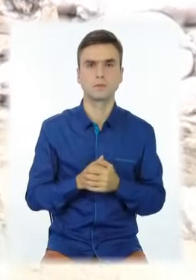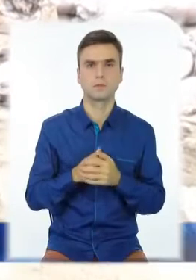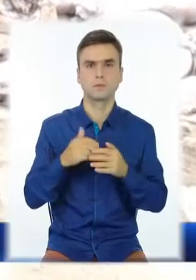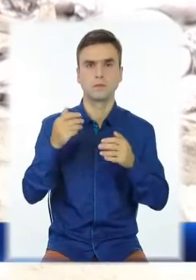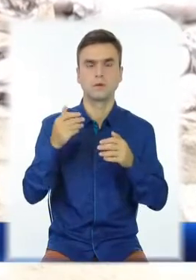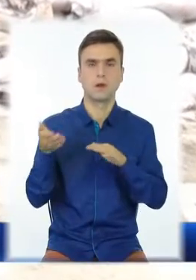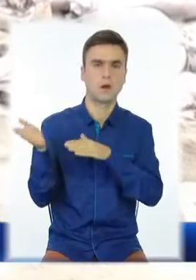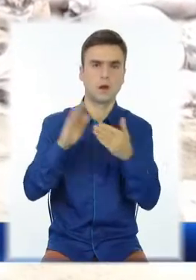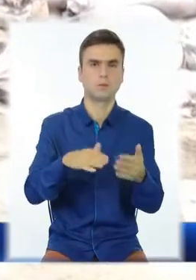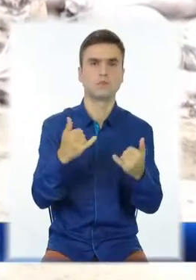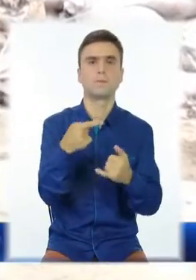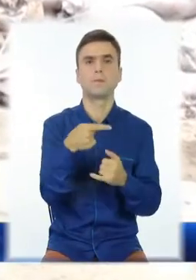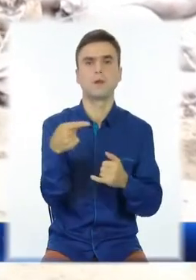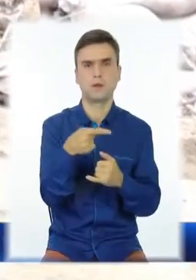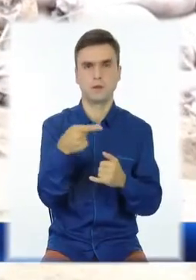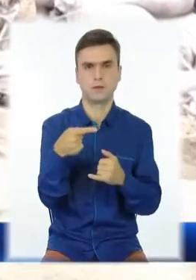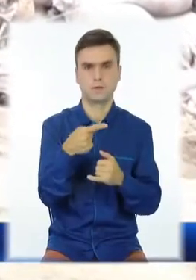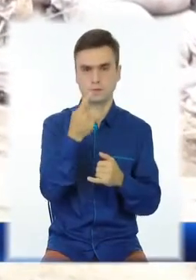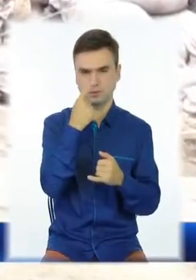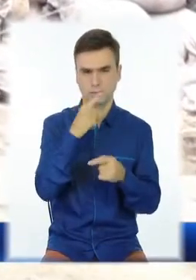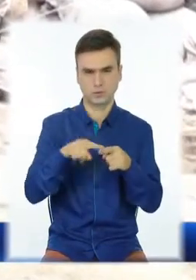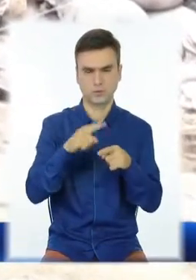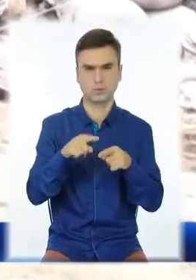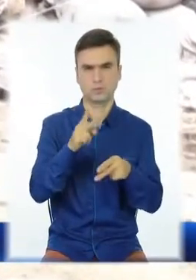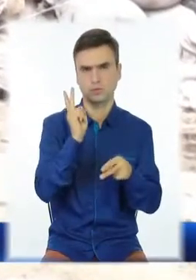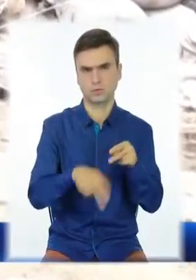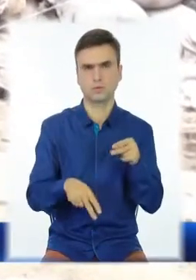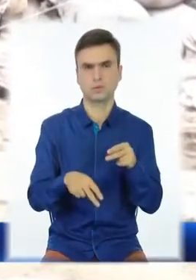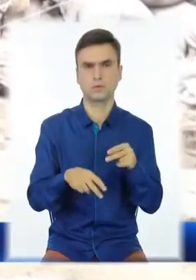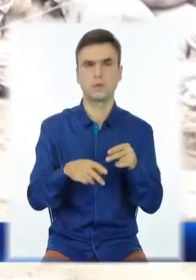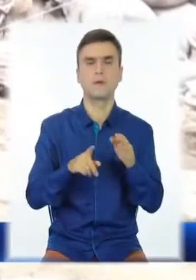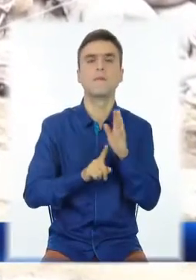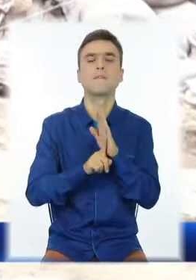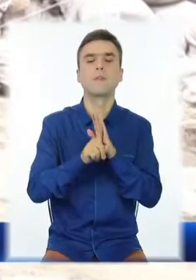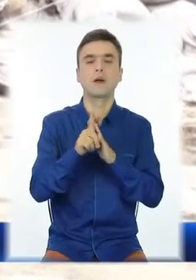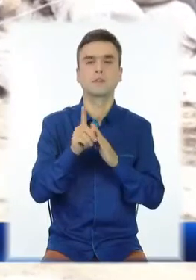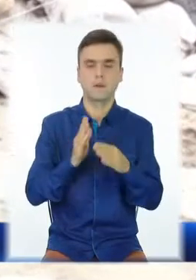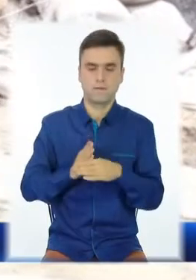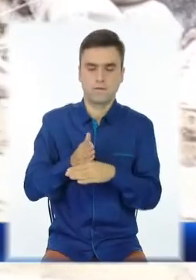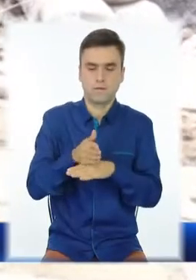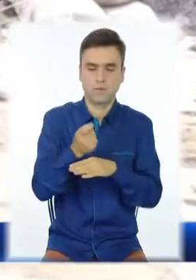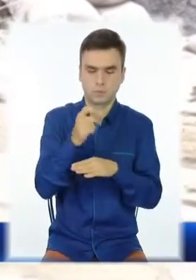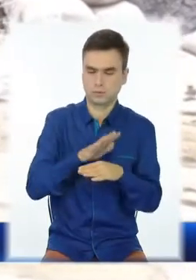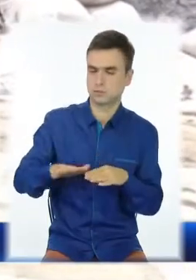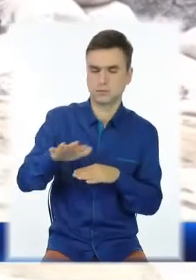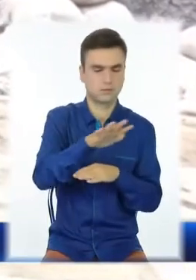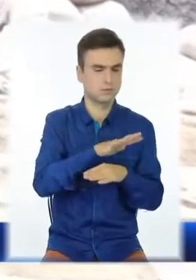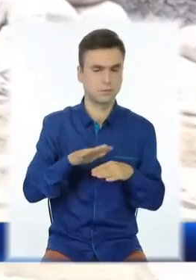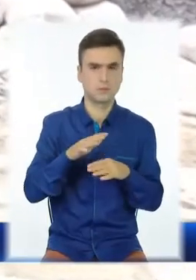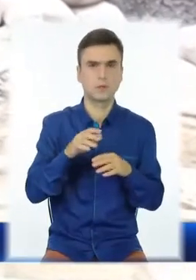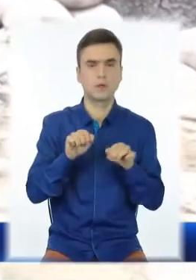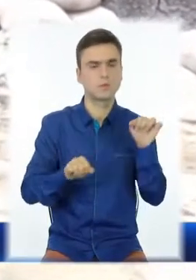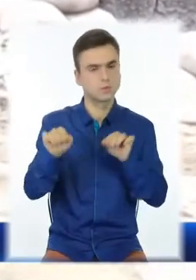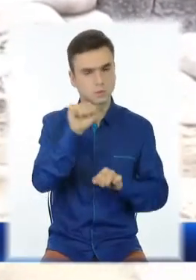Уже первый этаж, скажем так, входит тоже в финальную стадию, кроме фойе. Вот это вот декоративная штукатурка уже